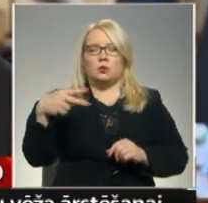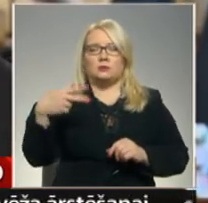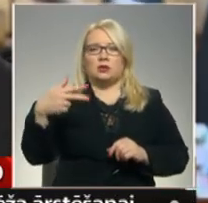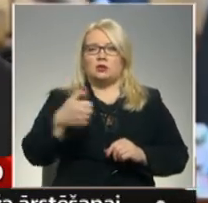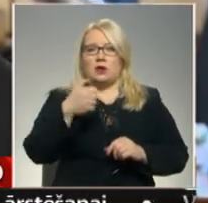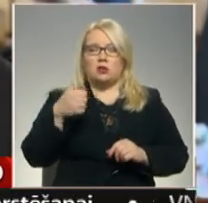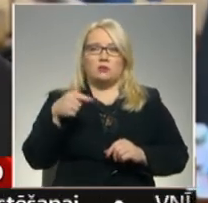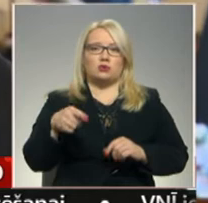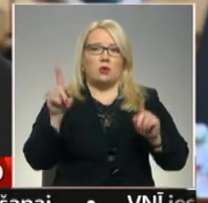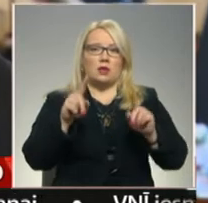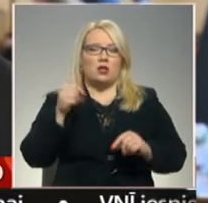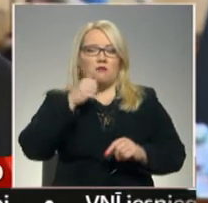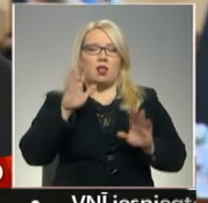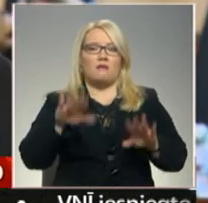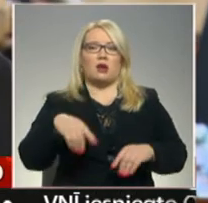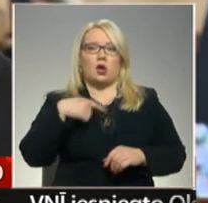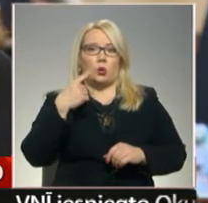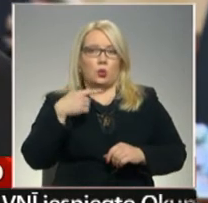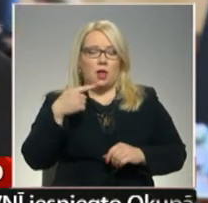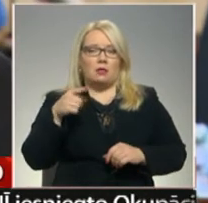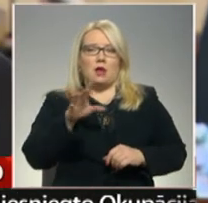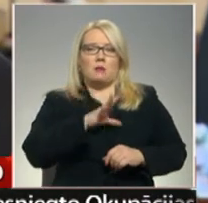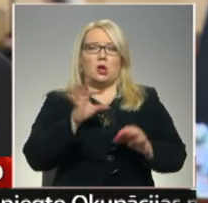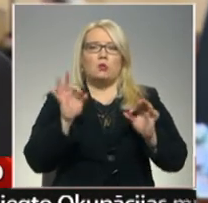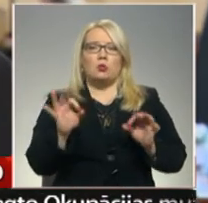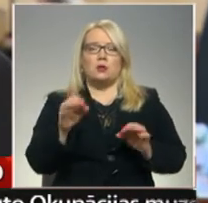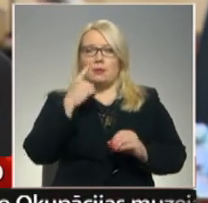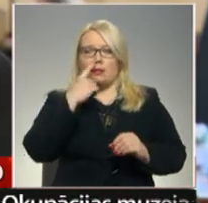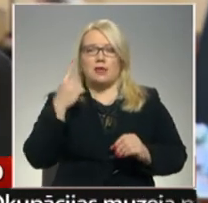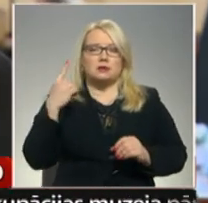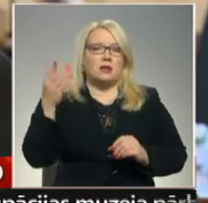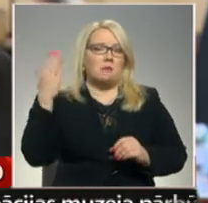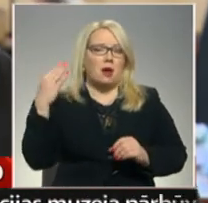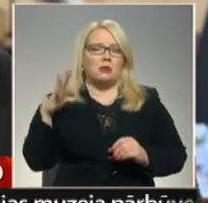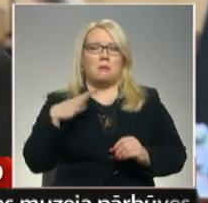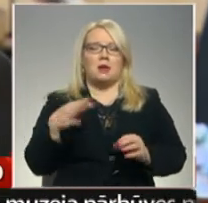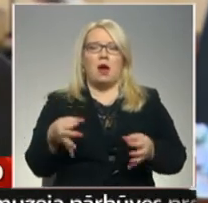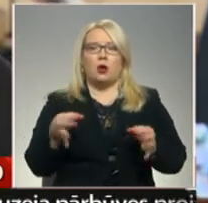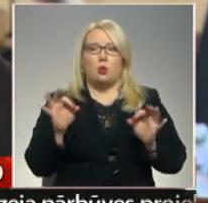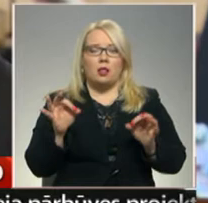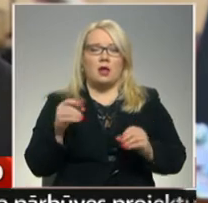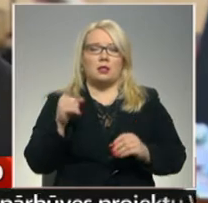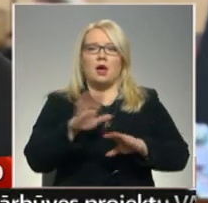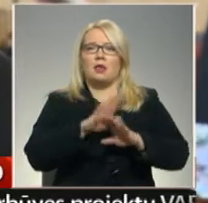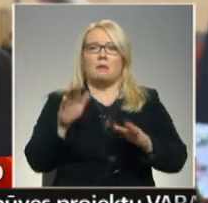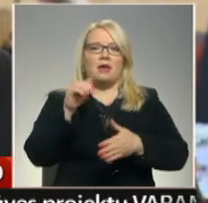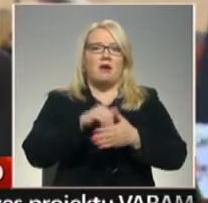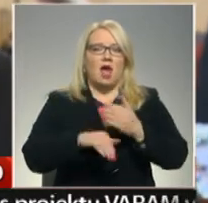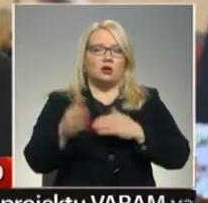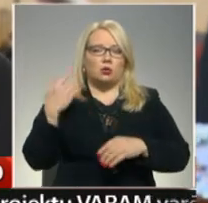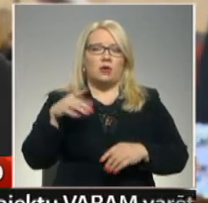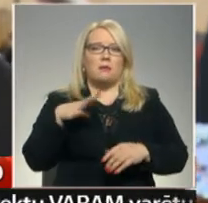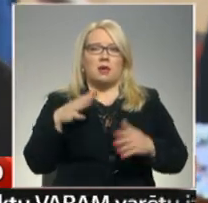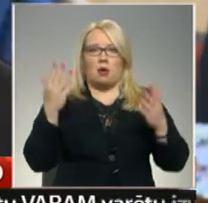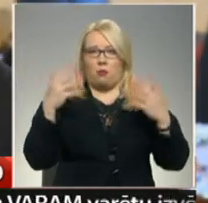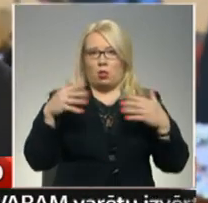būtībā par šo lietu vēl varēja runāt, ja, tā bija būtībā ļoti nesena pagātne, tā bija aktualitāte, tā nebija vēsture, tā bija politika. Ja,